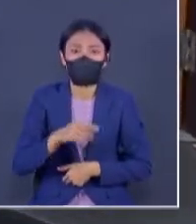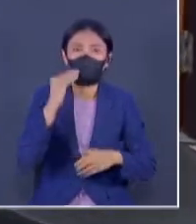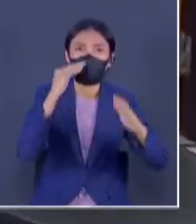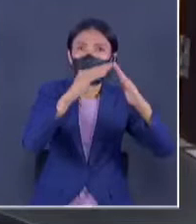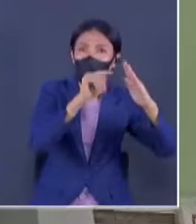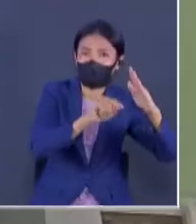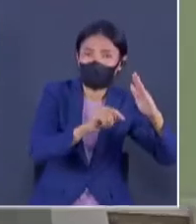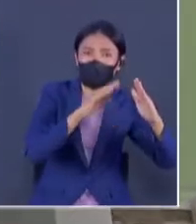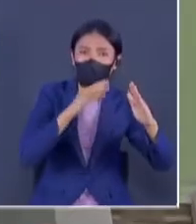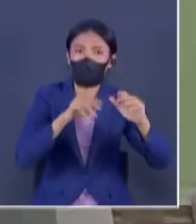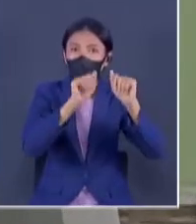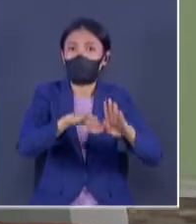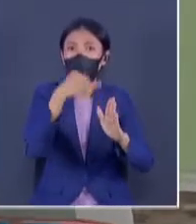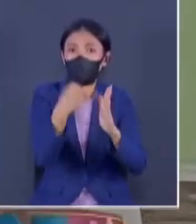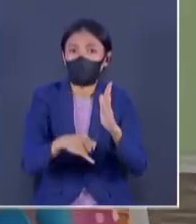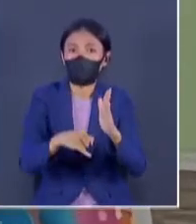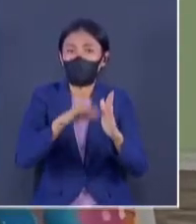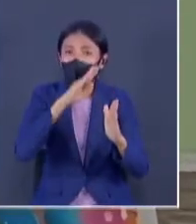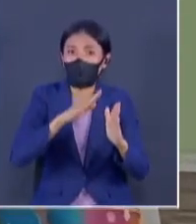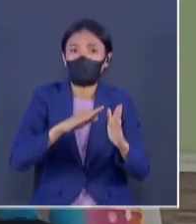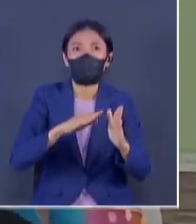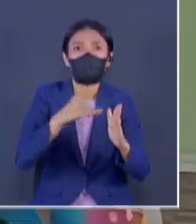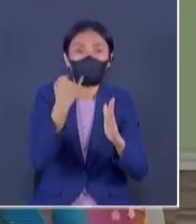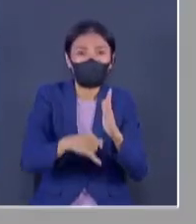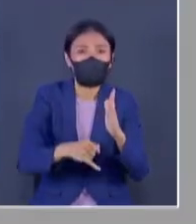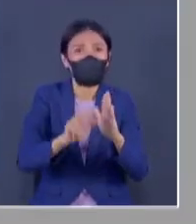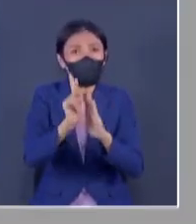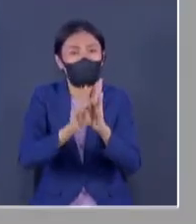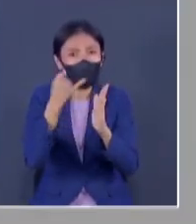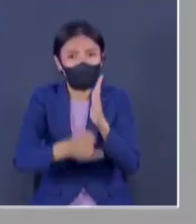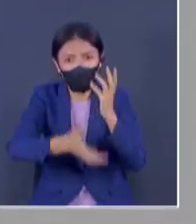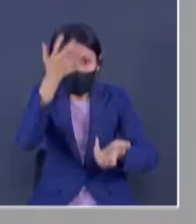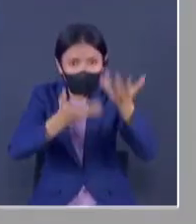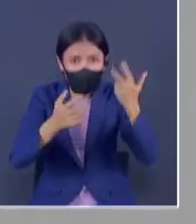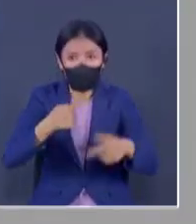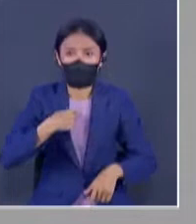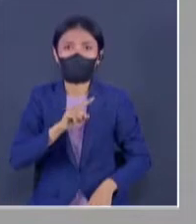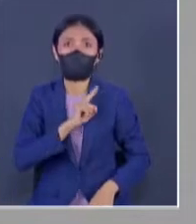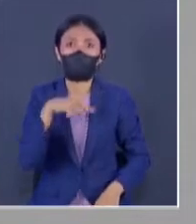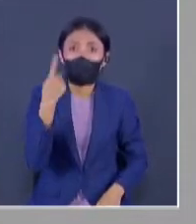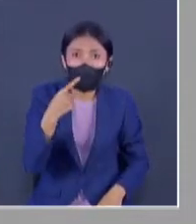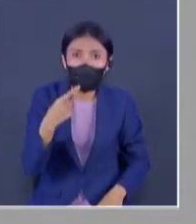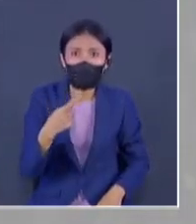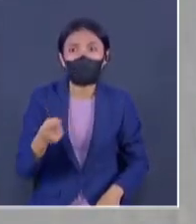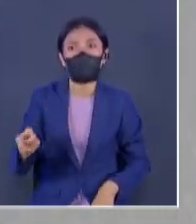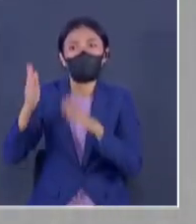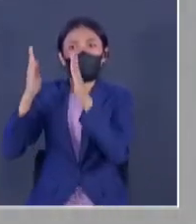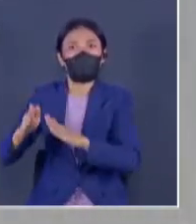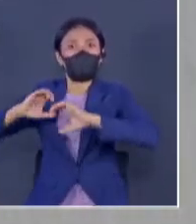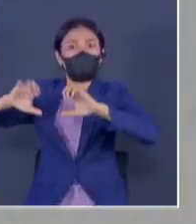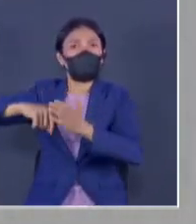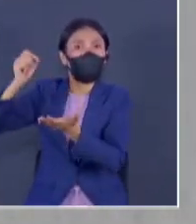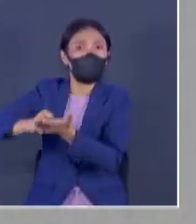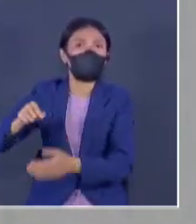หน้าที่แล้วก็เป็นภาระของใครเพราะว่าหน่วยงานรัฐเป็นผู้อนุญาตให้มีการก่อสร้างจนแล้วเสร็จนายสราวุธยังบอกเพิ่มเติมนะคะบอกว่าย